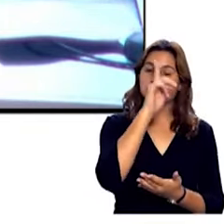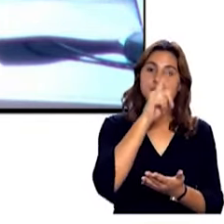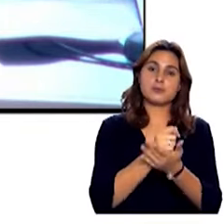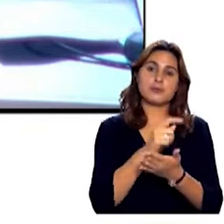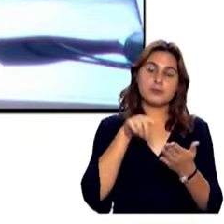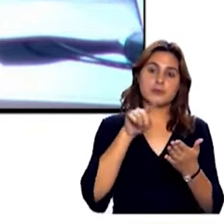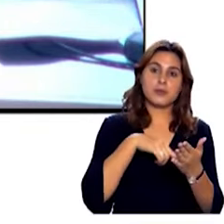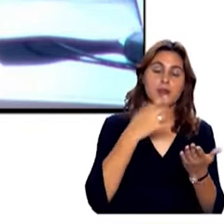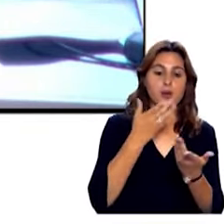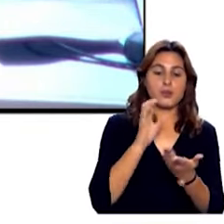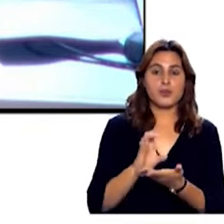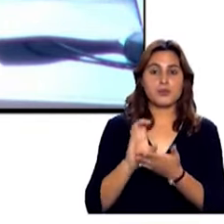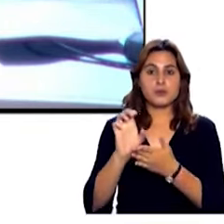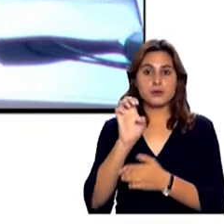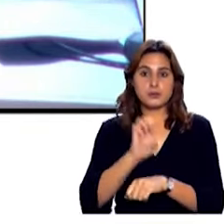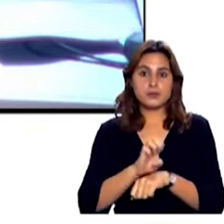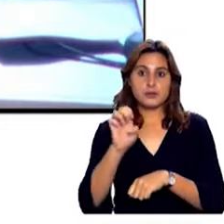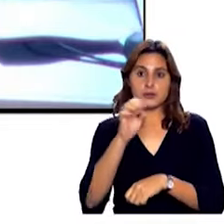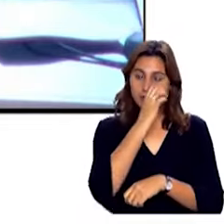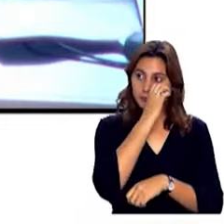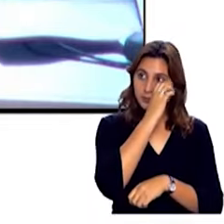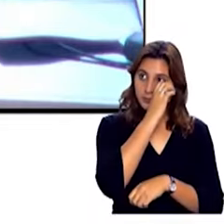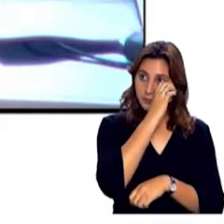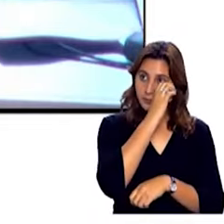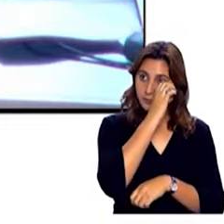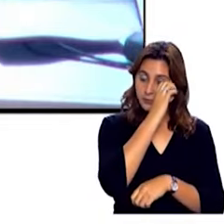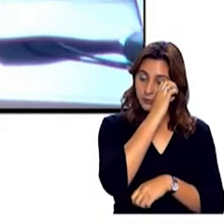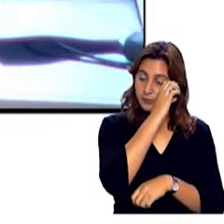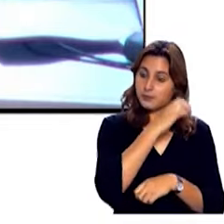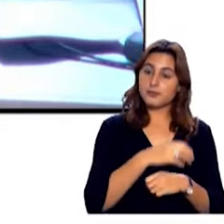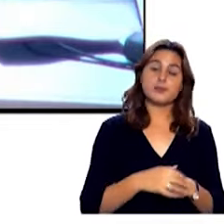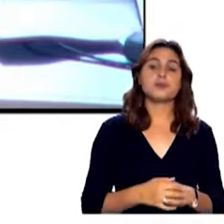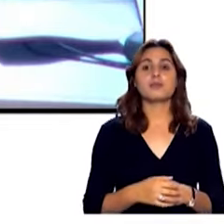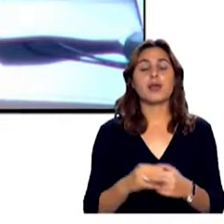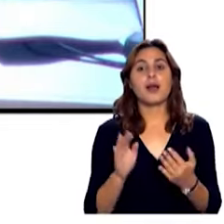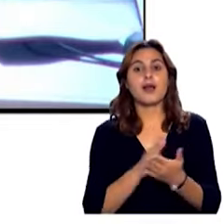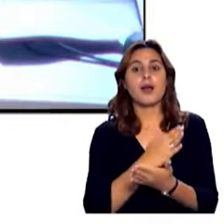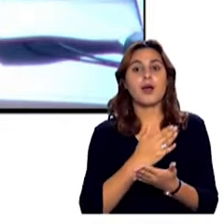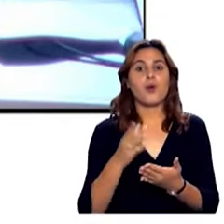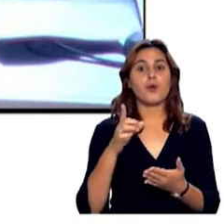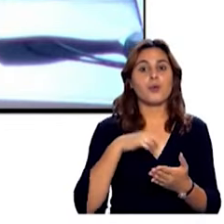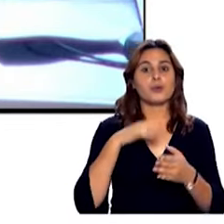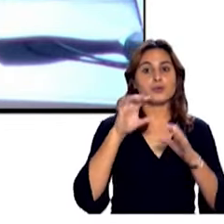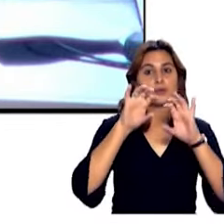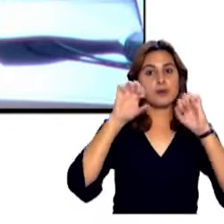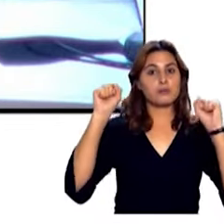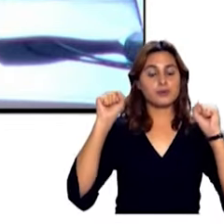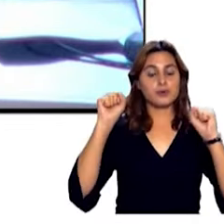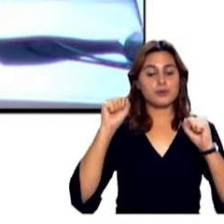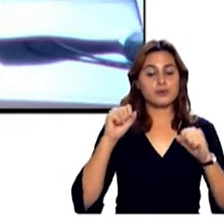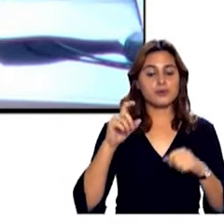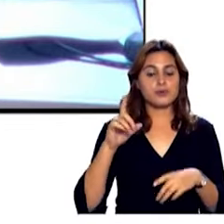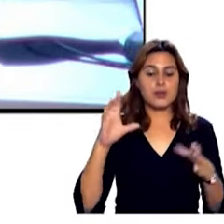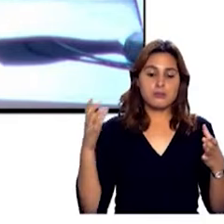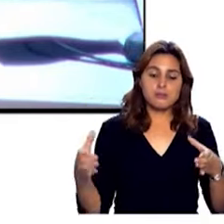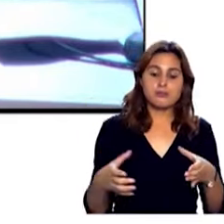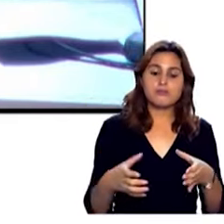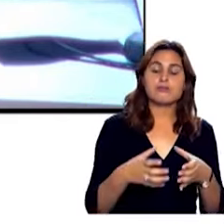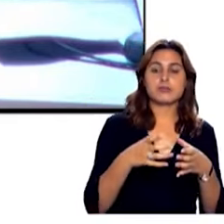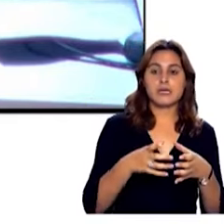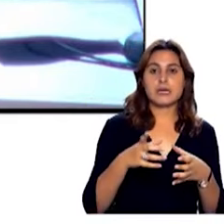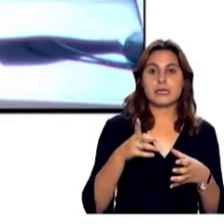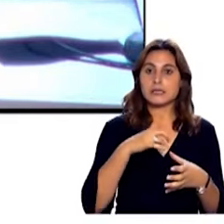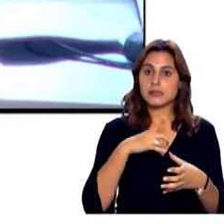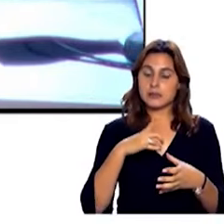cassation les membres de la cour de cassation sont des magistrats qui Font partie Du même Corps que les magistrats de premi instance